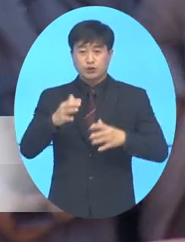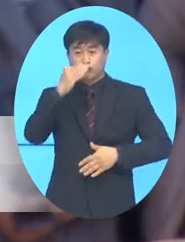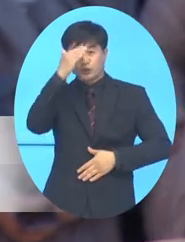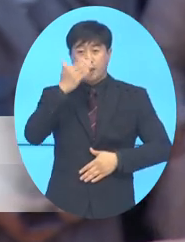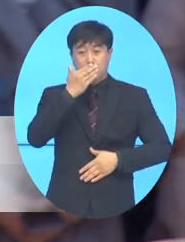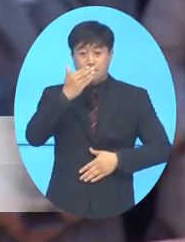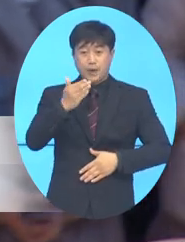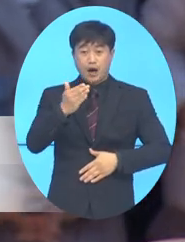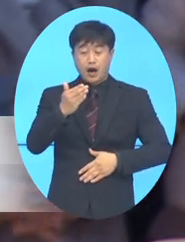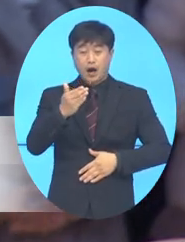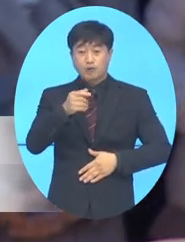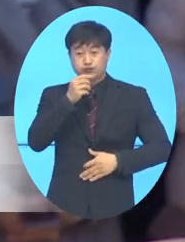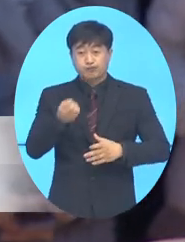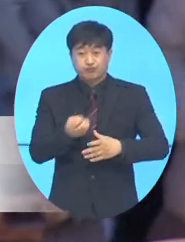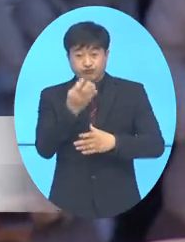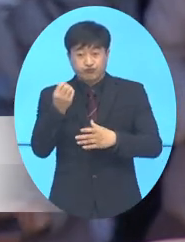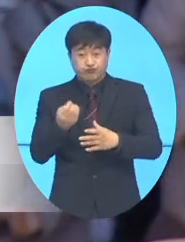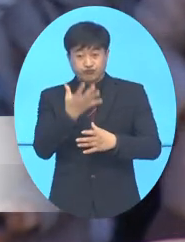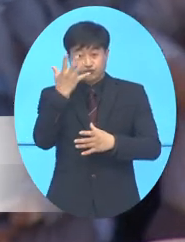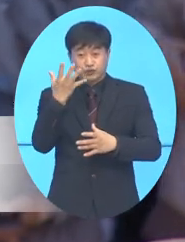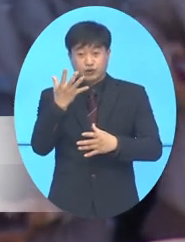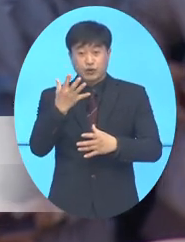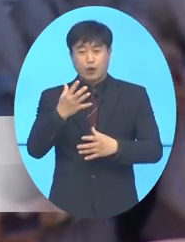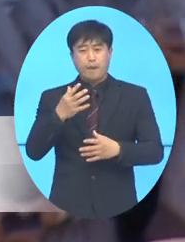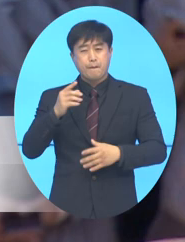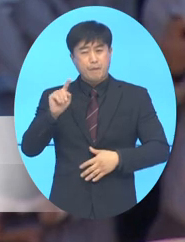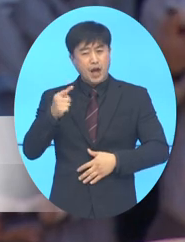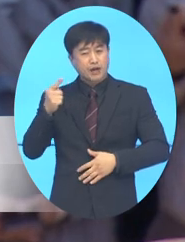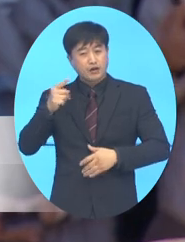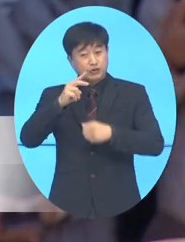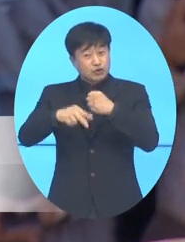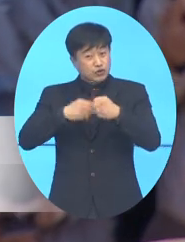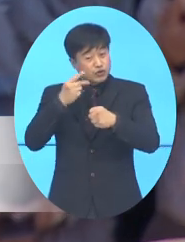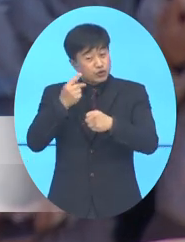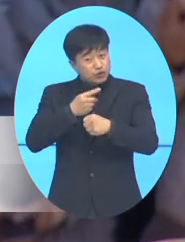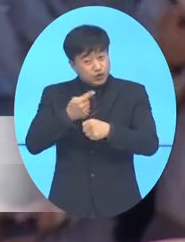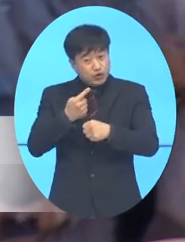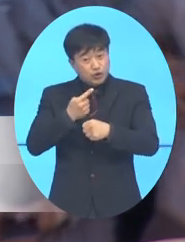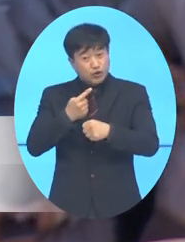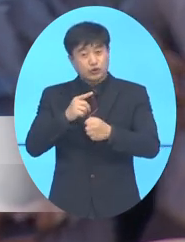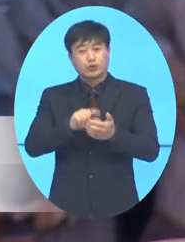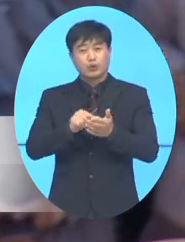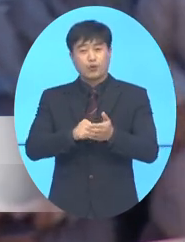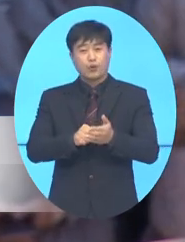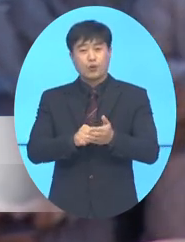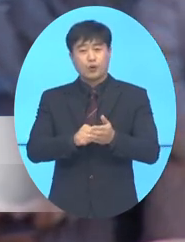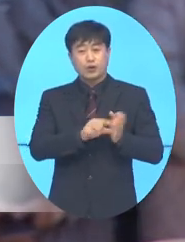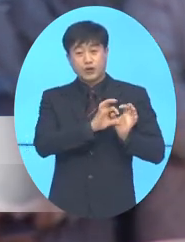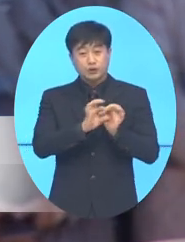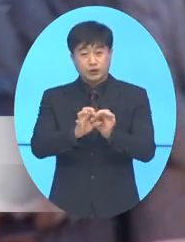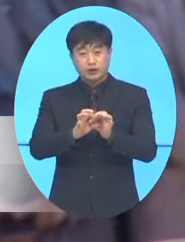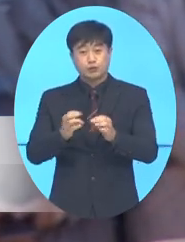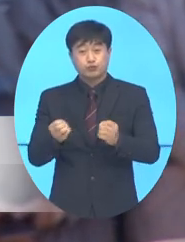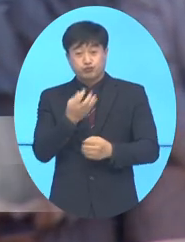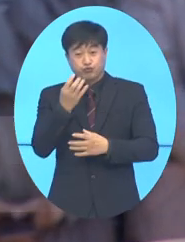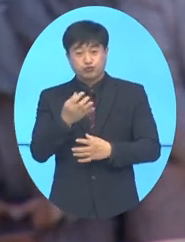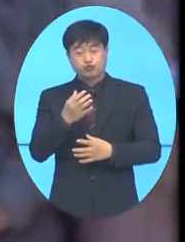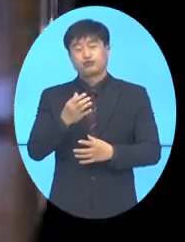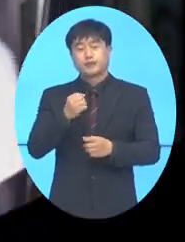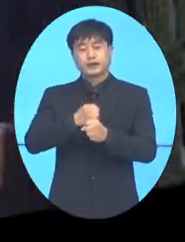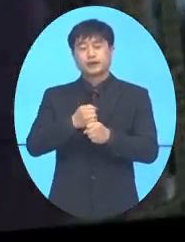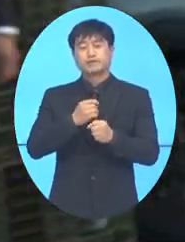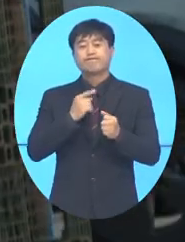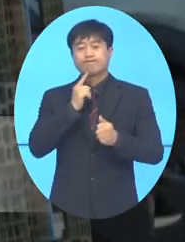있는 분수대 진짜 백년 갈 수 있는 분수대를 하나 설치해 주셨으면 권위